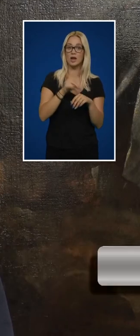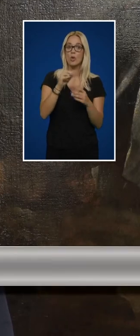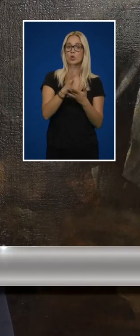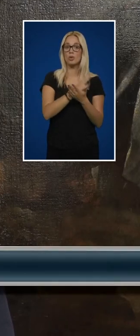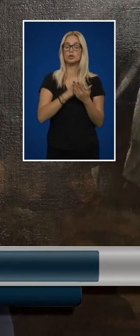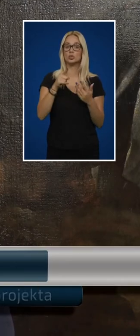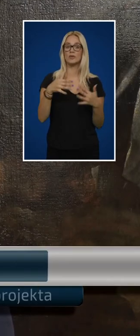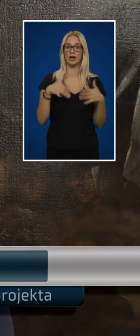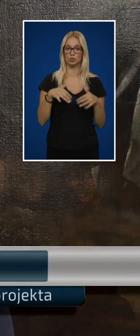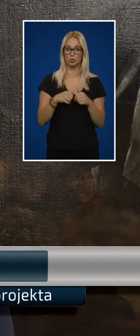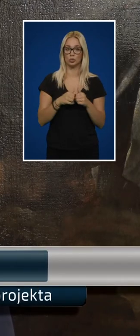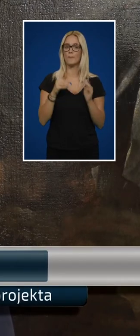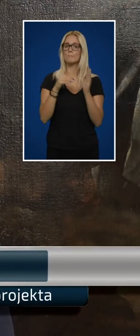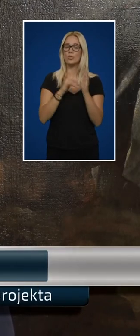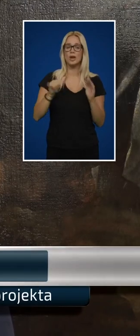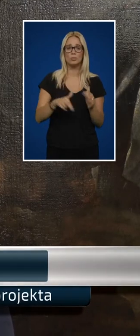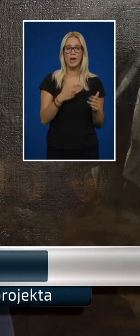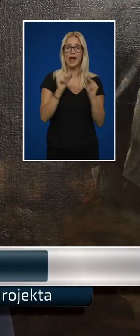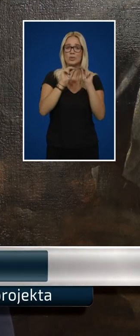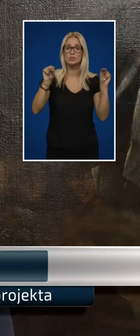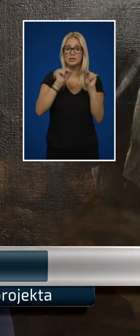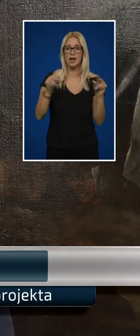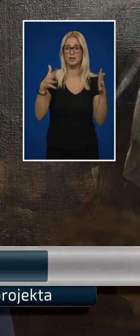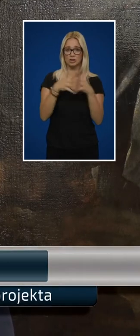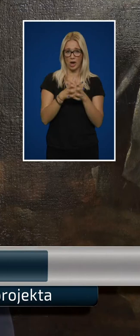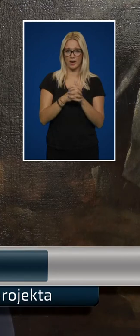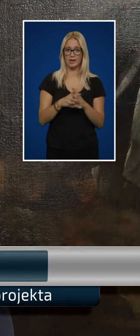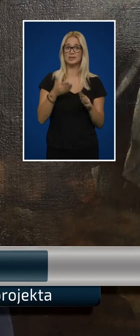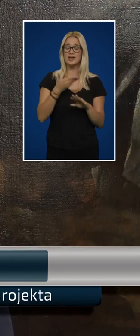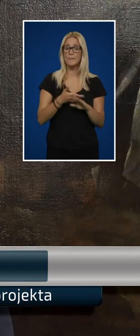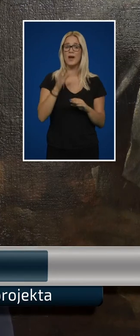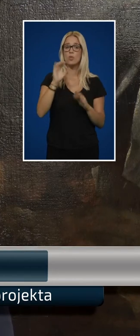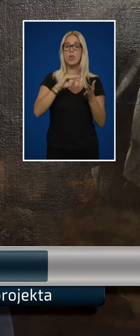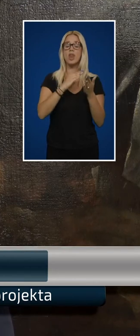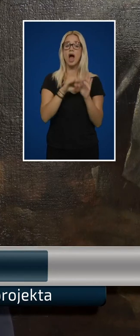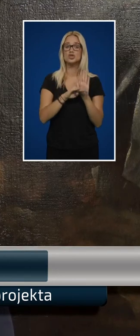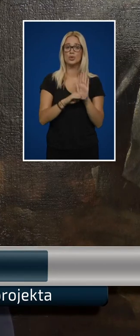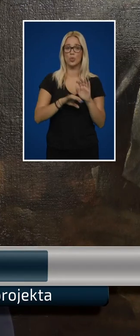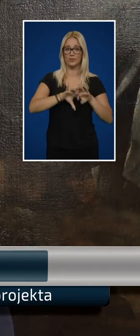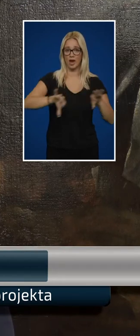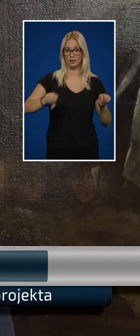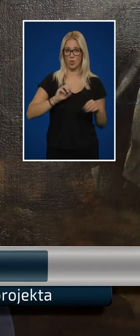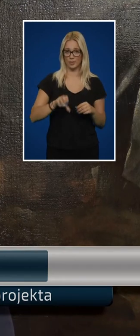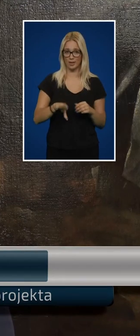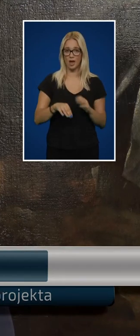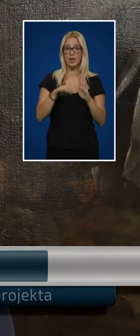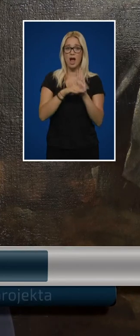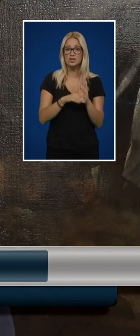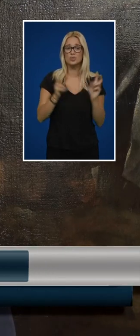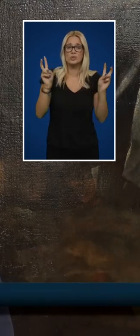upotrebi predmeta i kućnom kompostiranju. Upravo u tome je i važnost ovoga projekta koji ima za cilj kroz